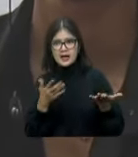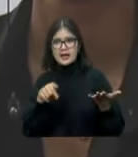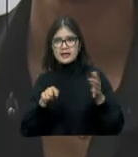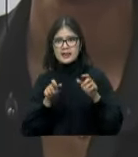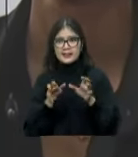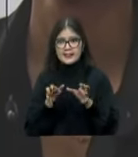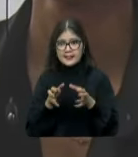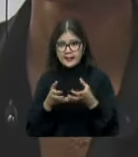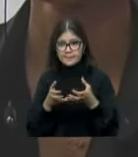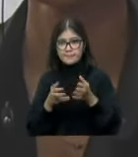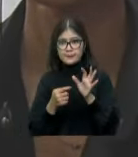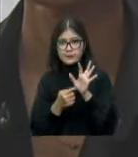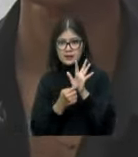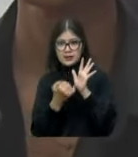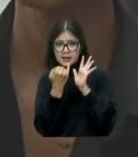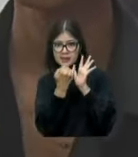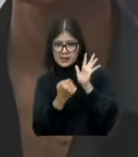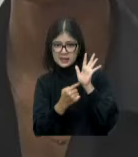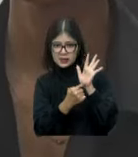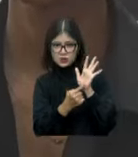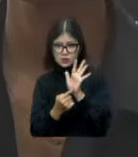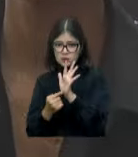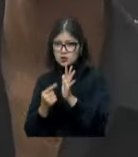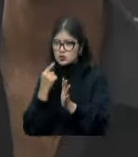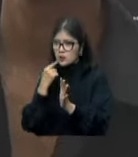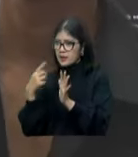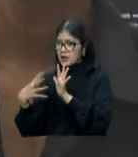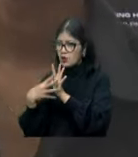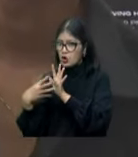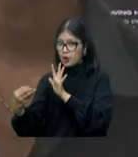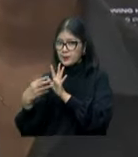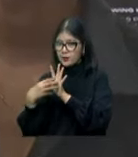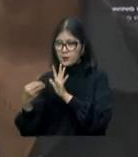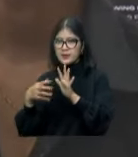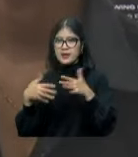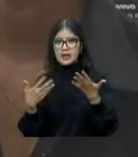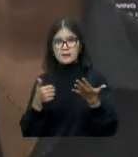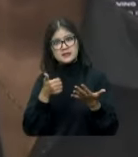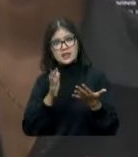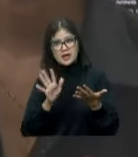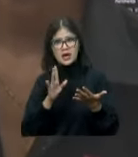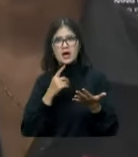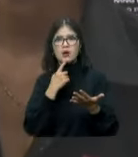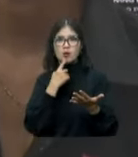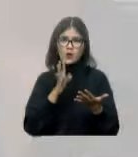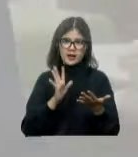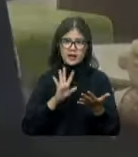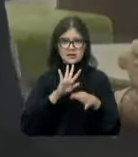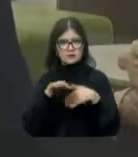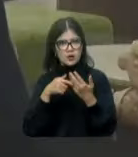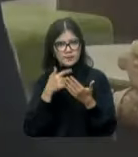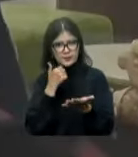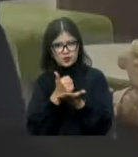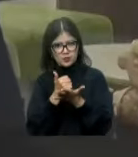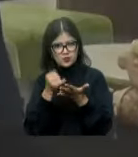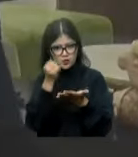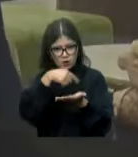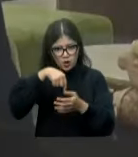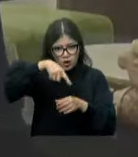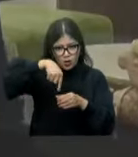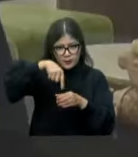ada presisi, ada kontras warna, dan itu semua peserta harus bisa menggambar. Pengen mengajak pegiat